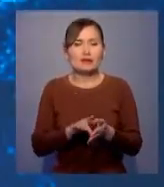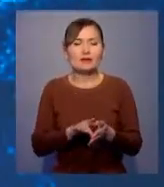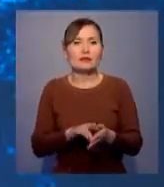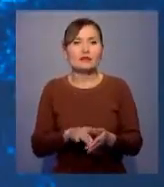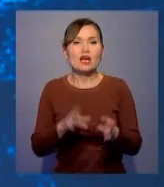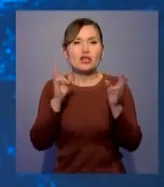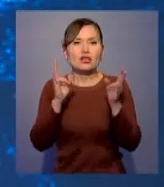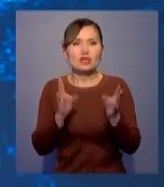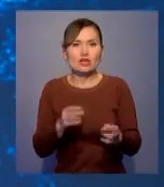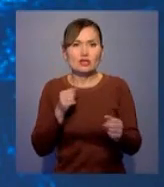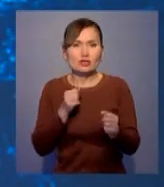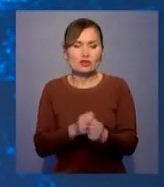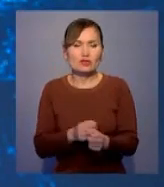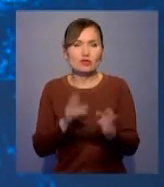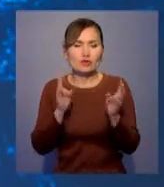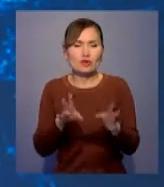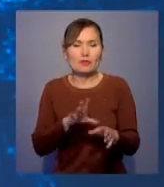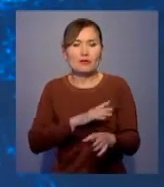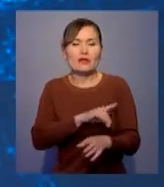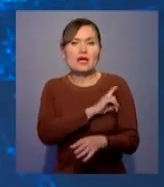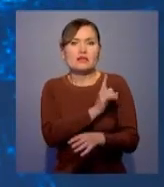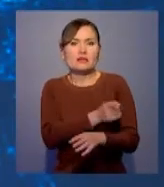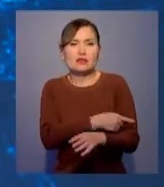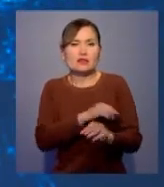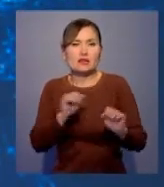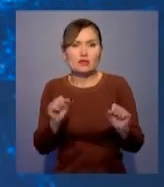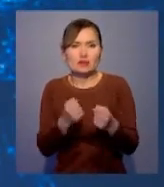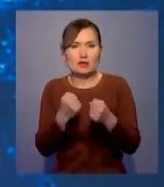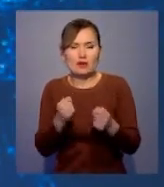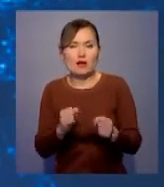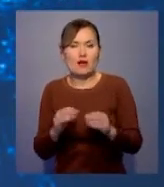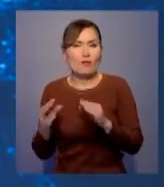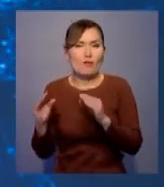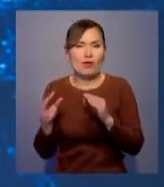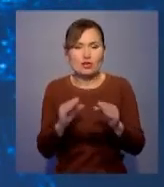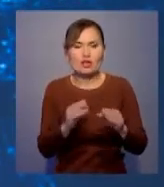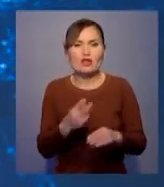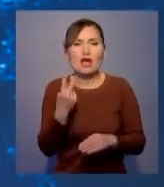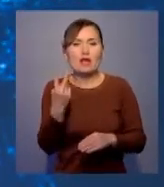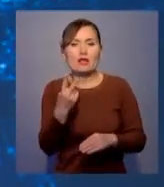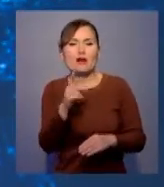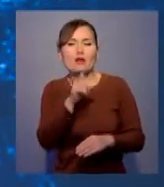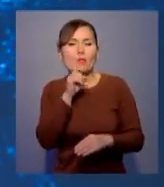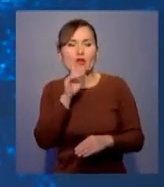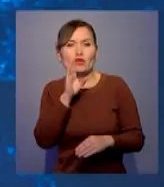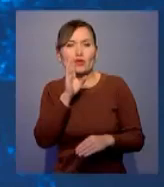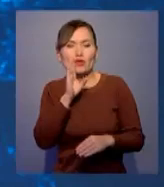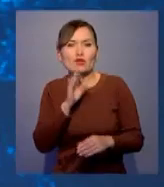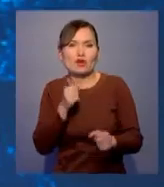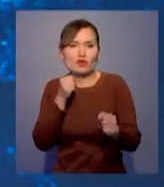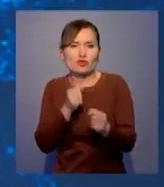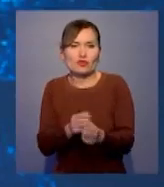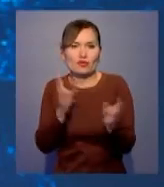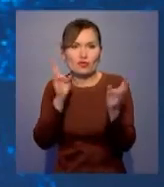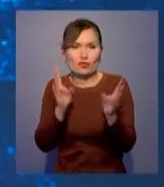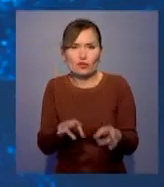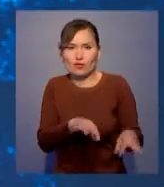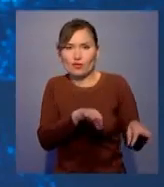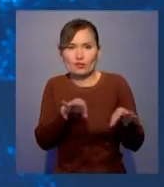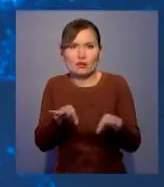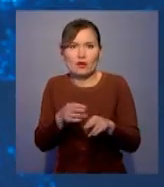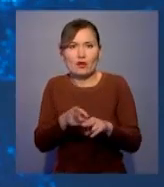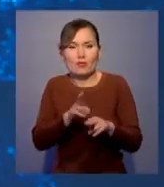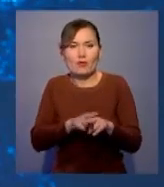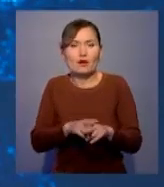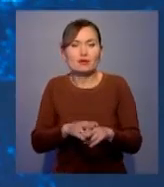Петропавлда қатты жылдамдықпен келген Lexus көлігі екі бірдей қыз баланы қағып кетті. Оқыс оқиға бүгін таңғы сағат 4:30 кезінде қаладағы түнгі